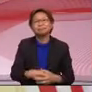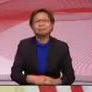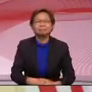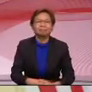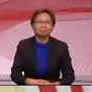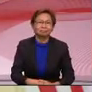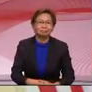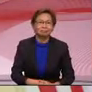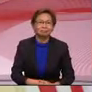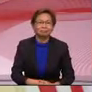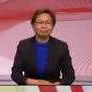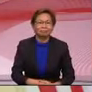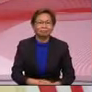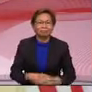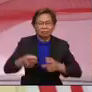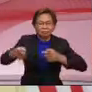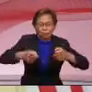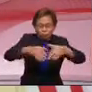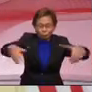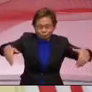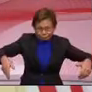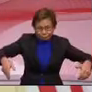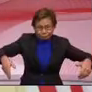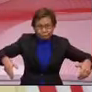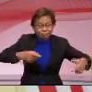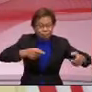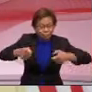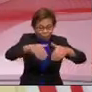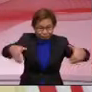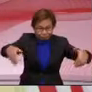Mengenai kawalan sempadan negara,